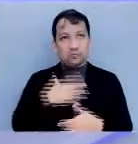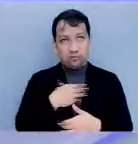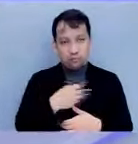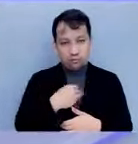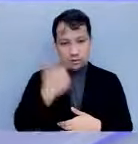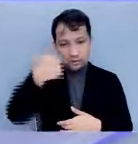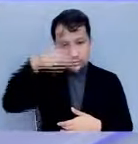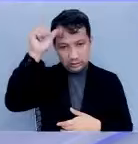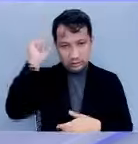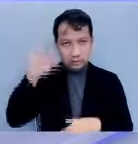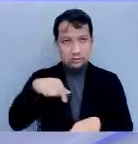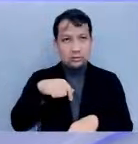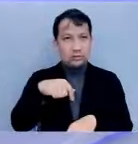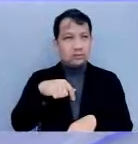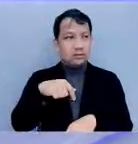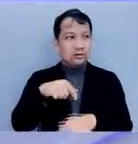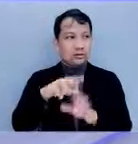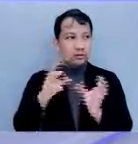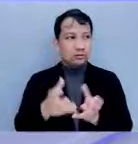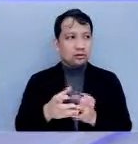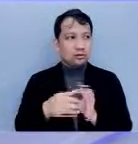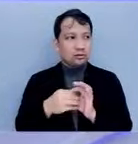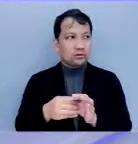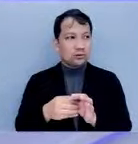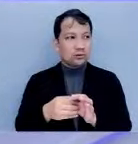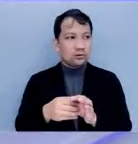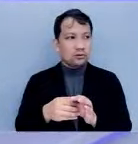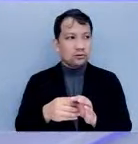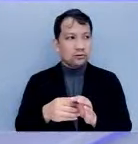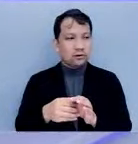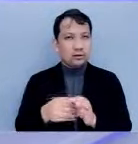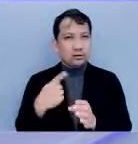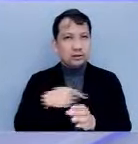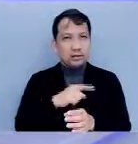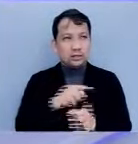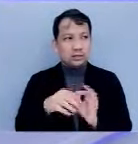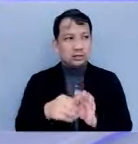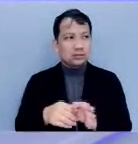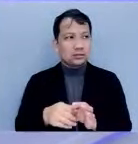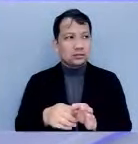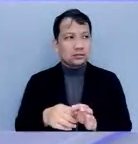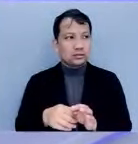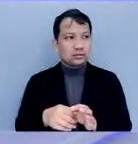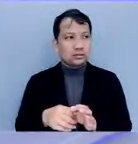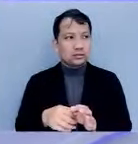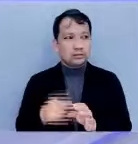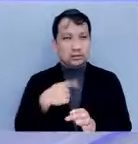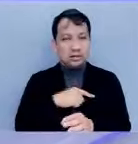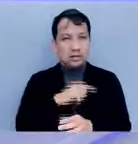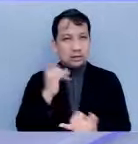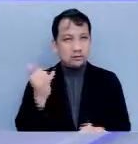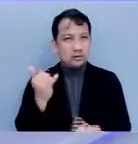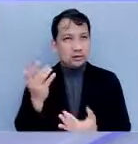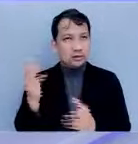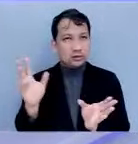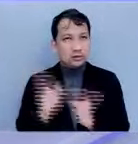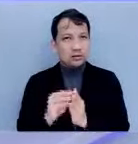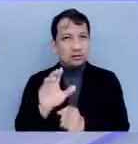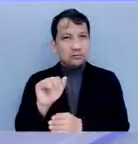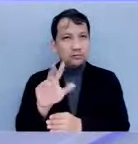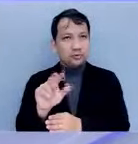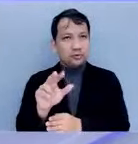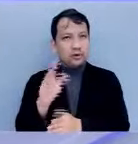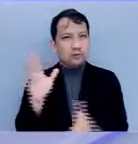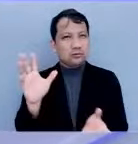mundo. Sa datos ng Global White Lion Protection Trust, di po lalampas sa 13 lang ang bilang nila